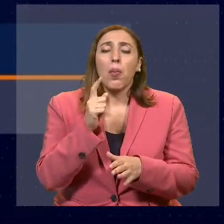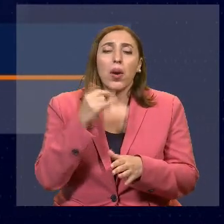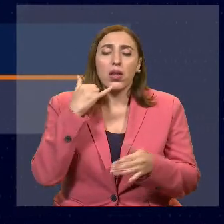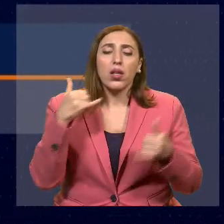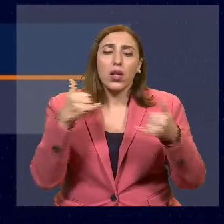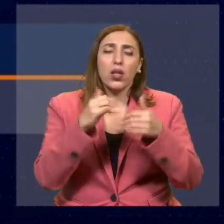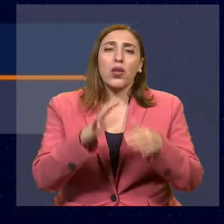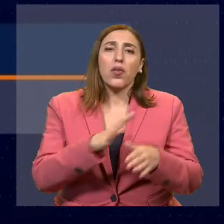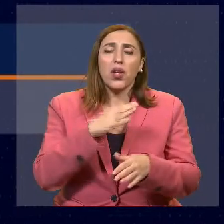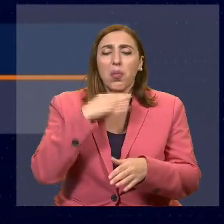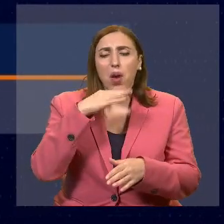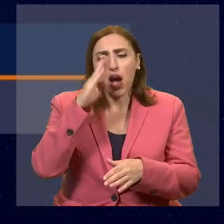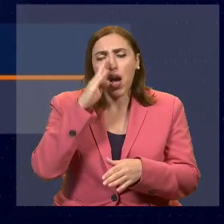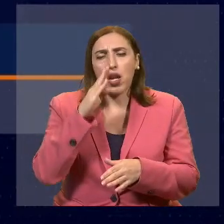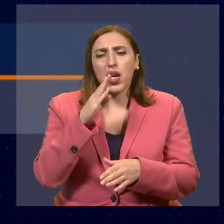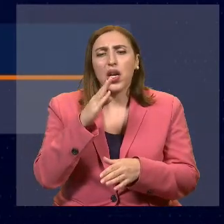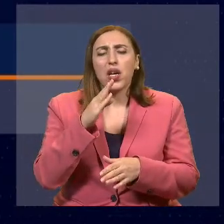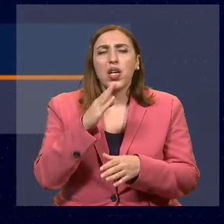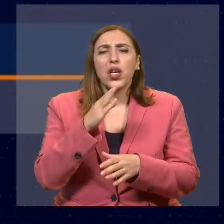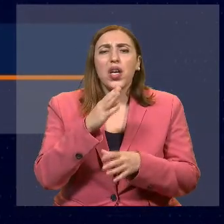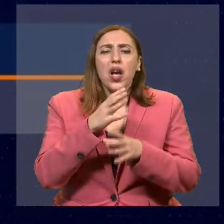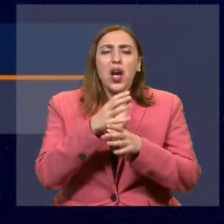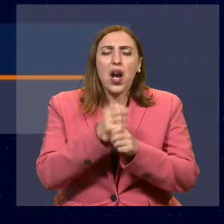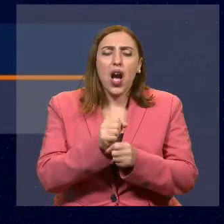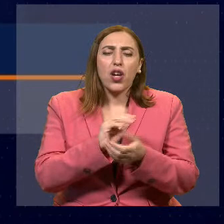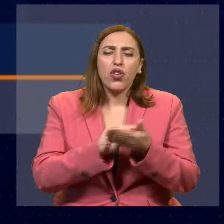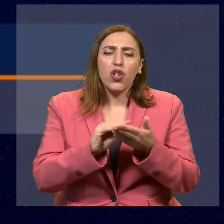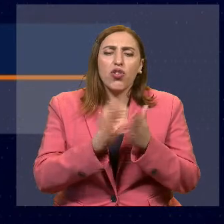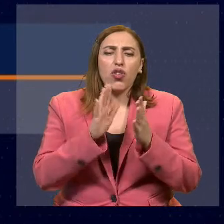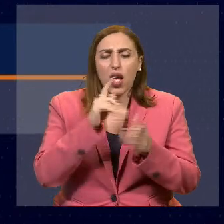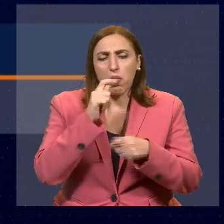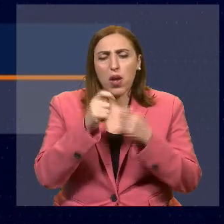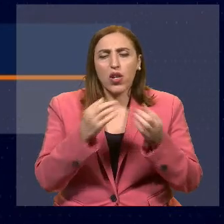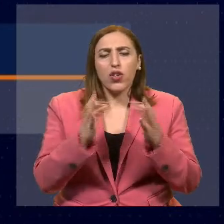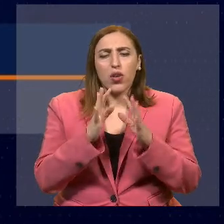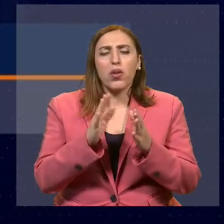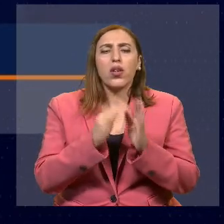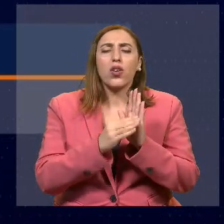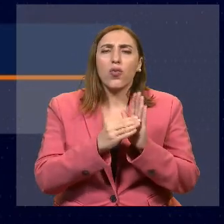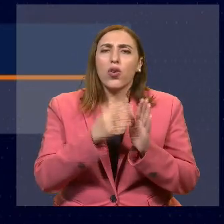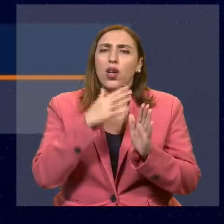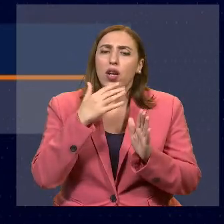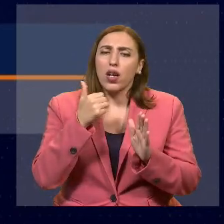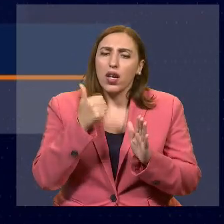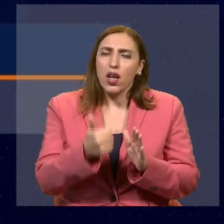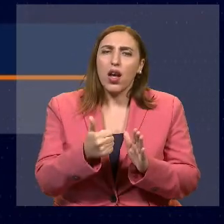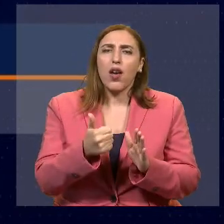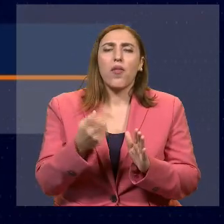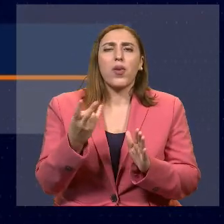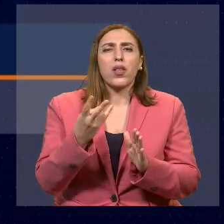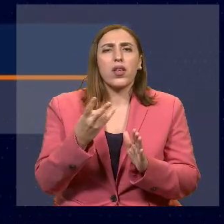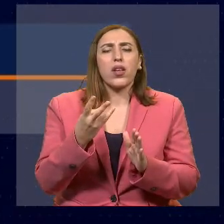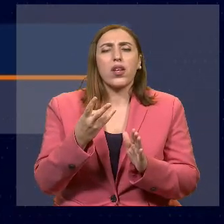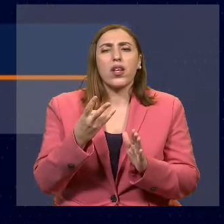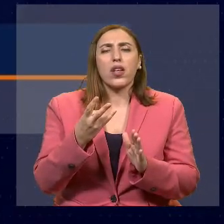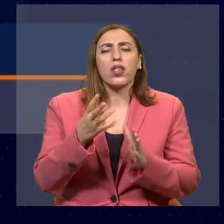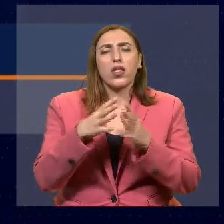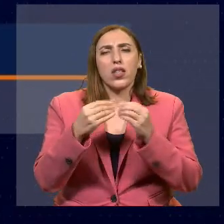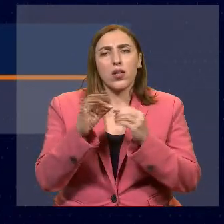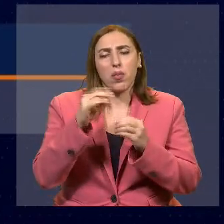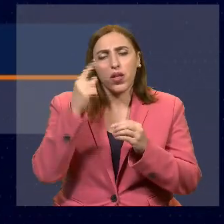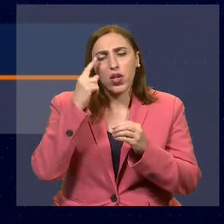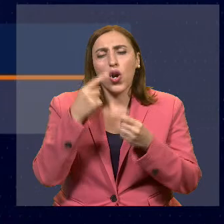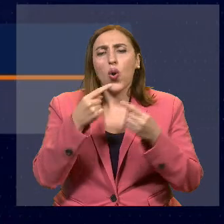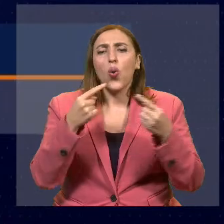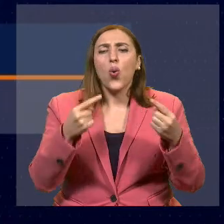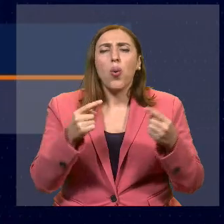բան չի պատմում, շատ կարճագրում ինքը, այնքանով որ ասում է, դա մնացել, իր մասին են մտածում, այդպես, այնտեղ ուրիշ